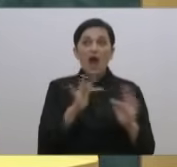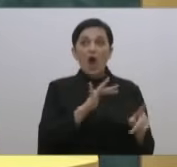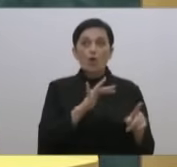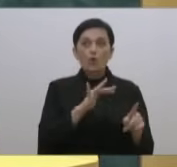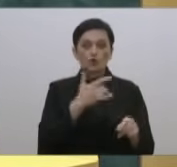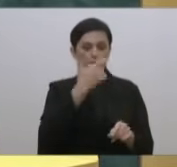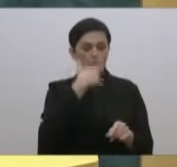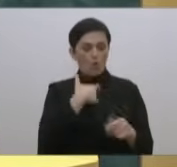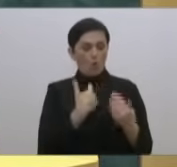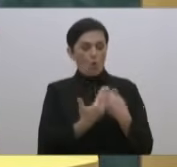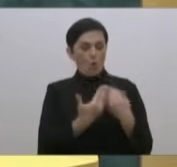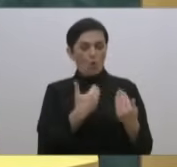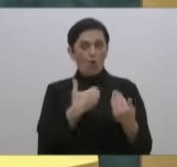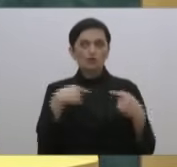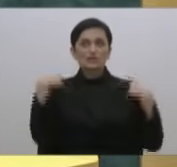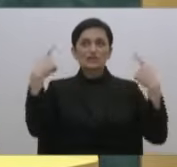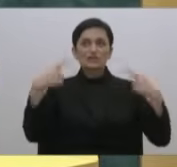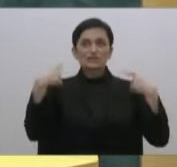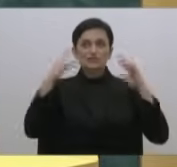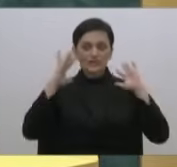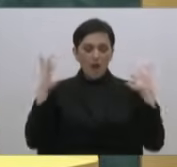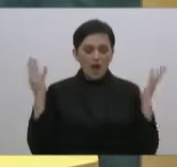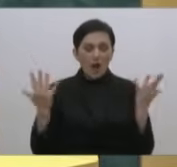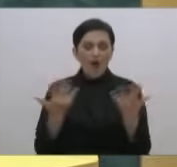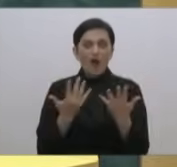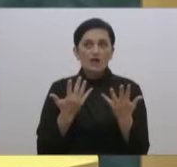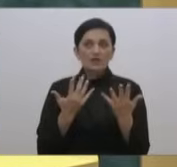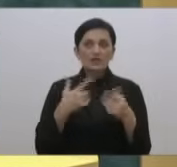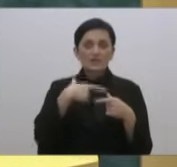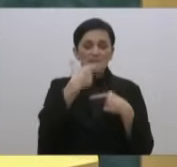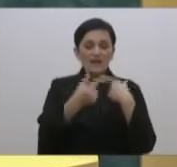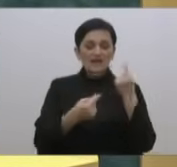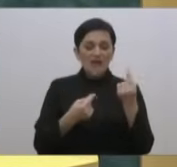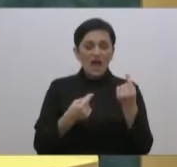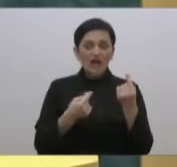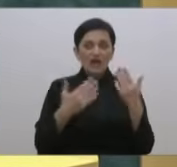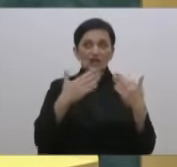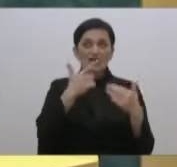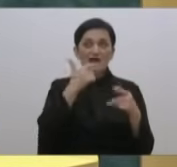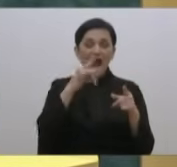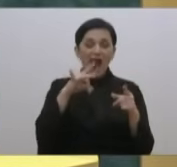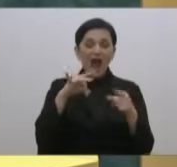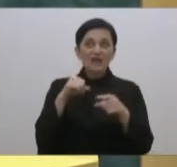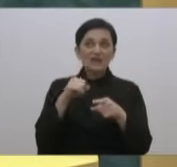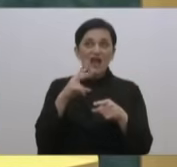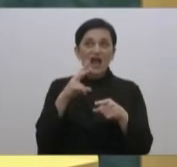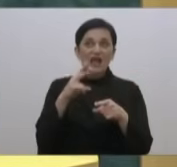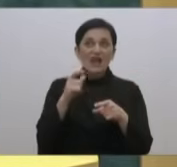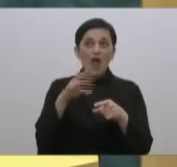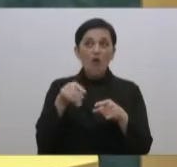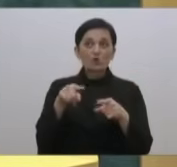gahta construcțiului, schuris curcși gaehuia, ta leguis potla daipara, kaharie bizda,